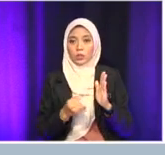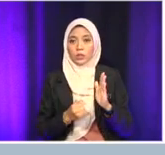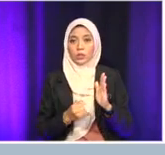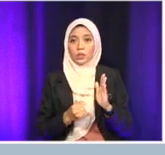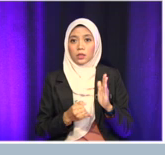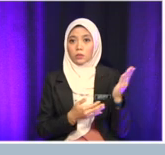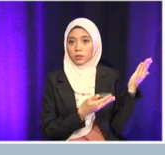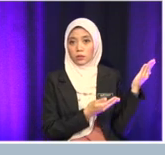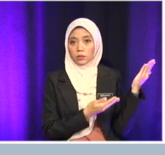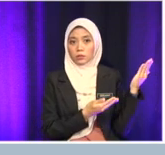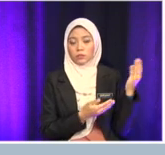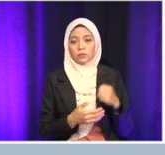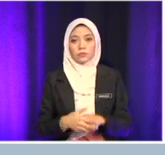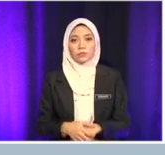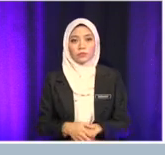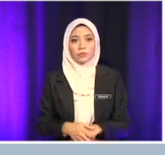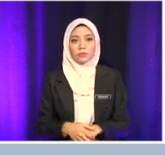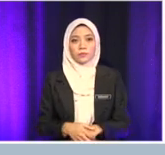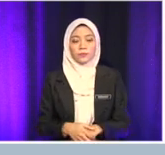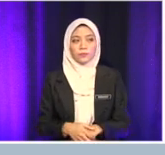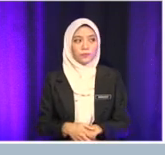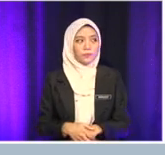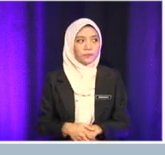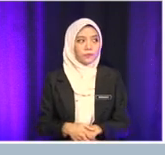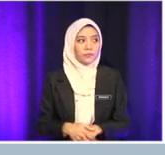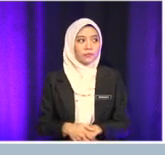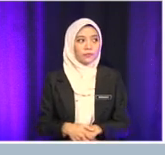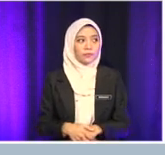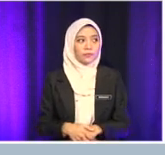macam nih tapi kalaulah dia buat secara mendatangi